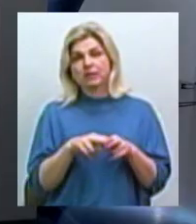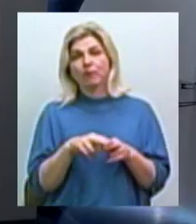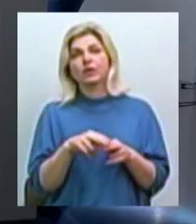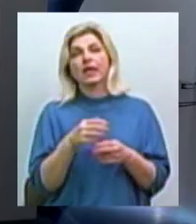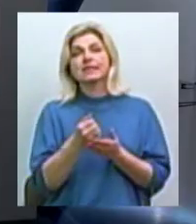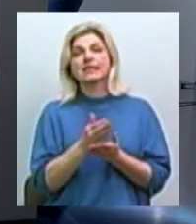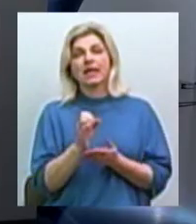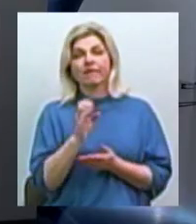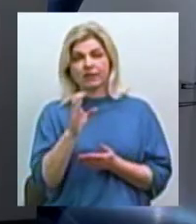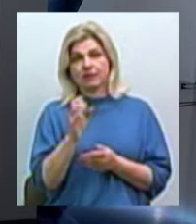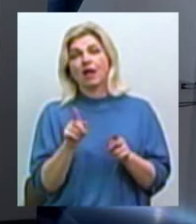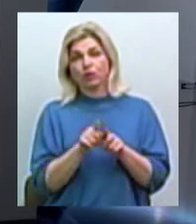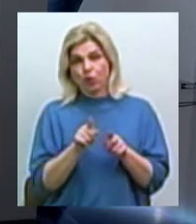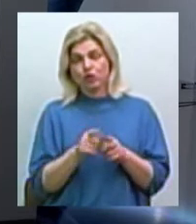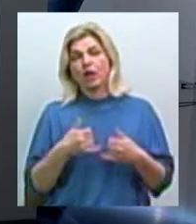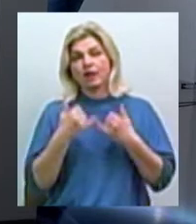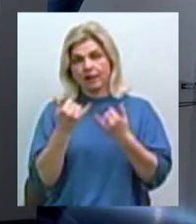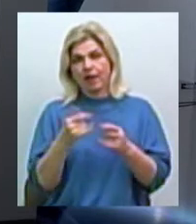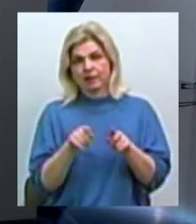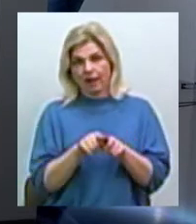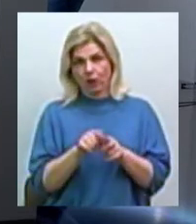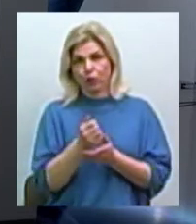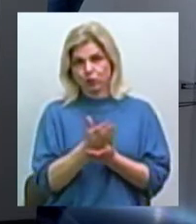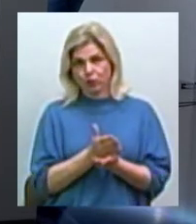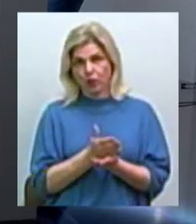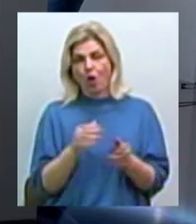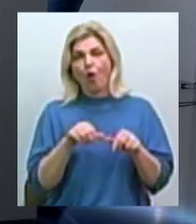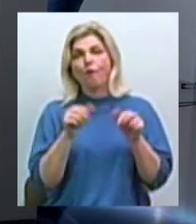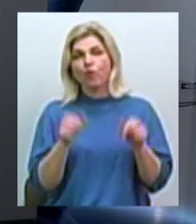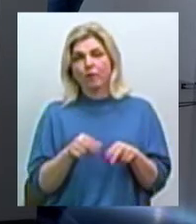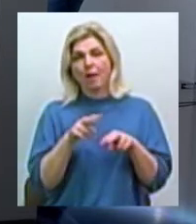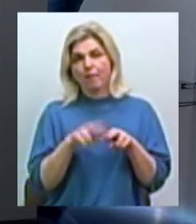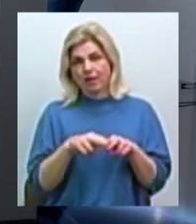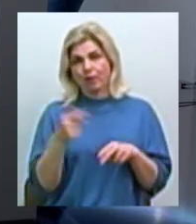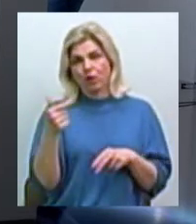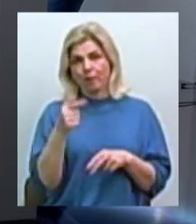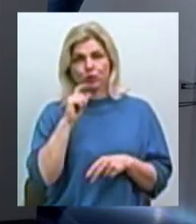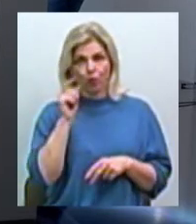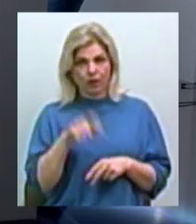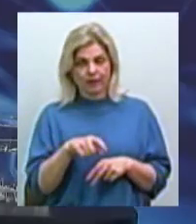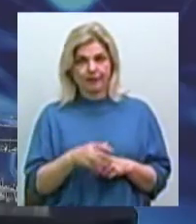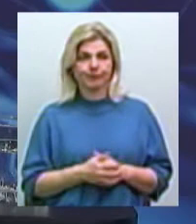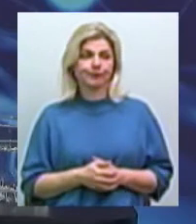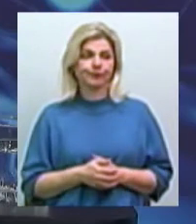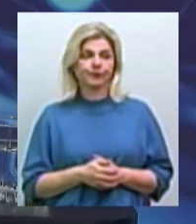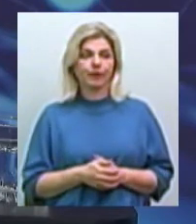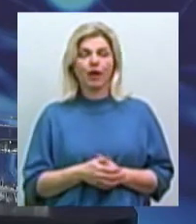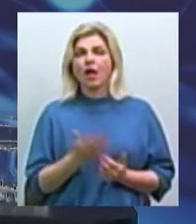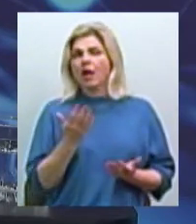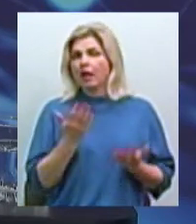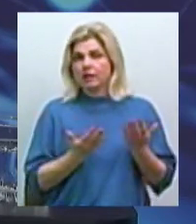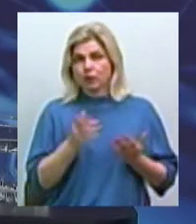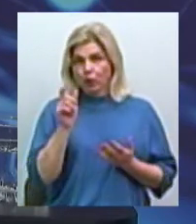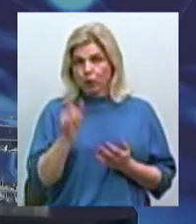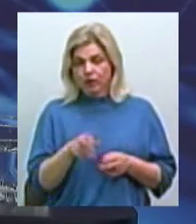паспорт-сервісу, який також надає послуги з оформлення паспорта громадянина України. Тобто, якщо людина втратила картку, це